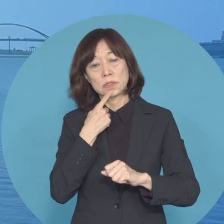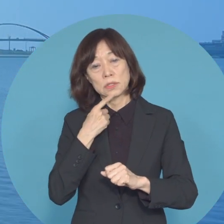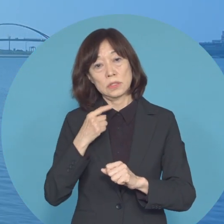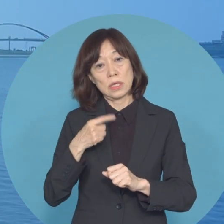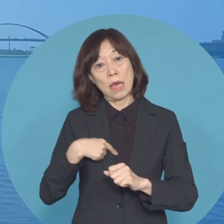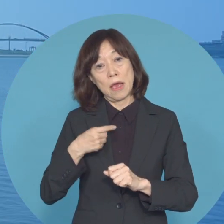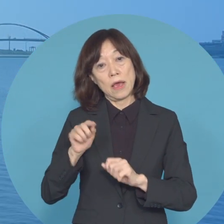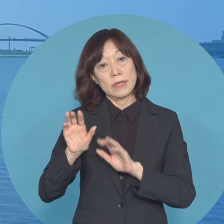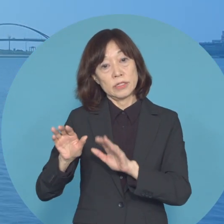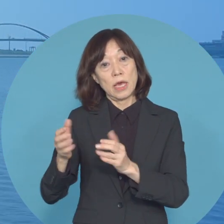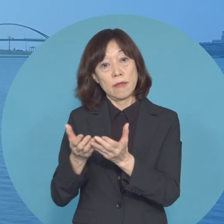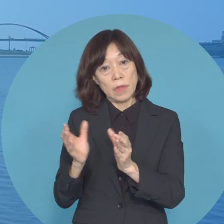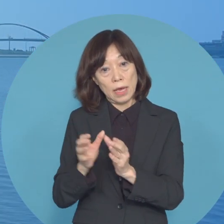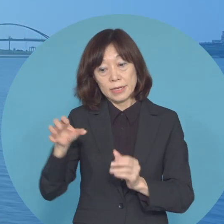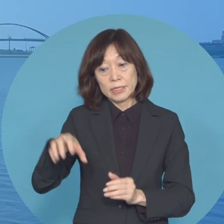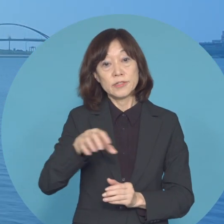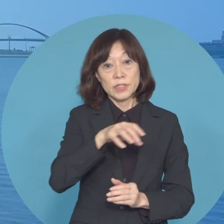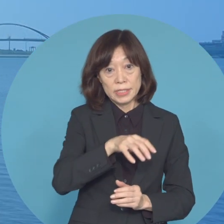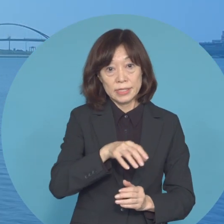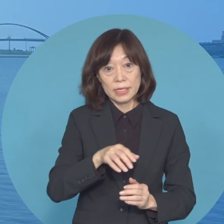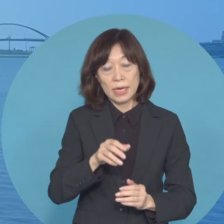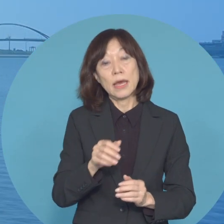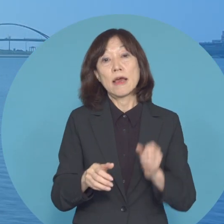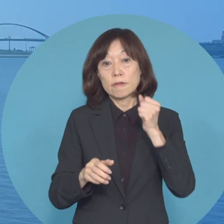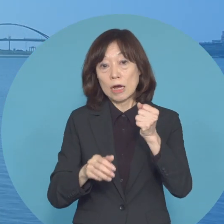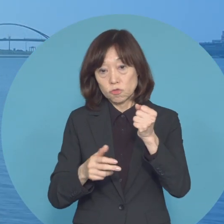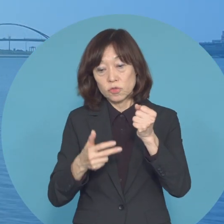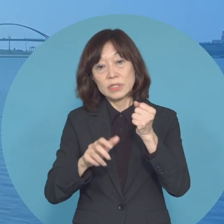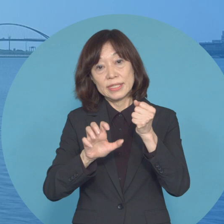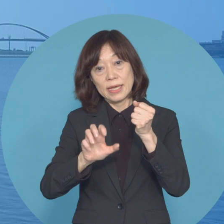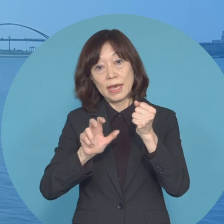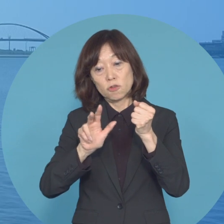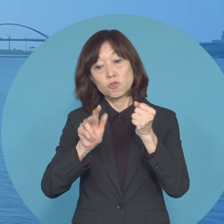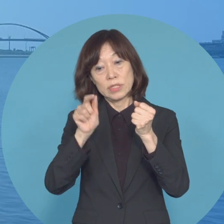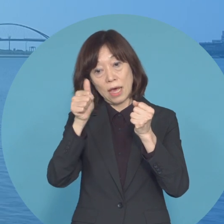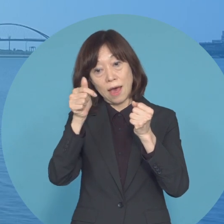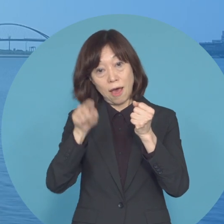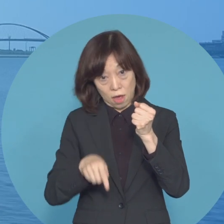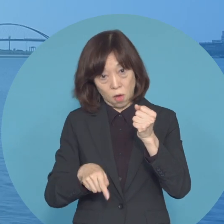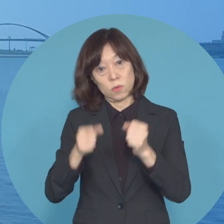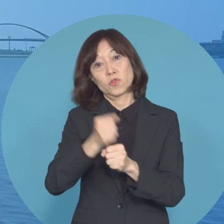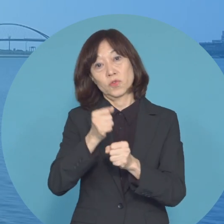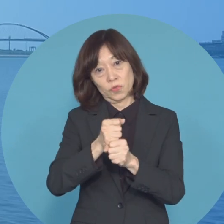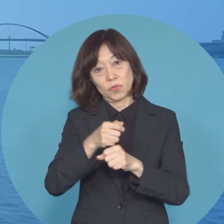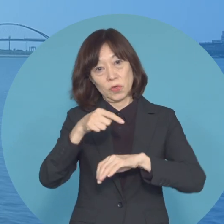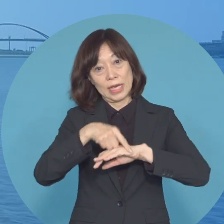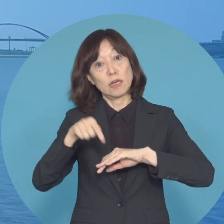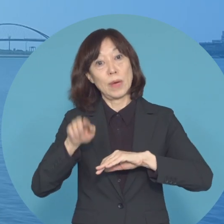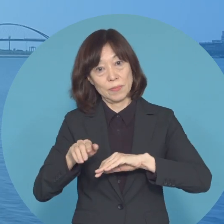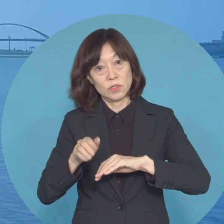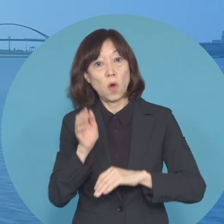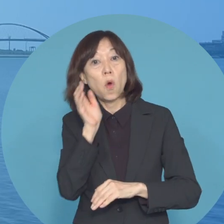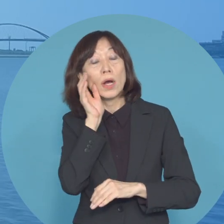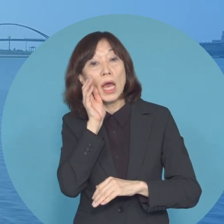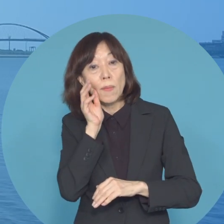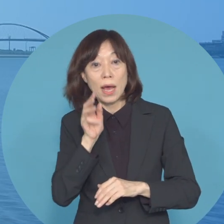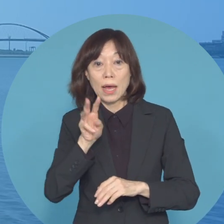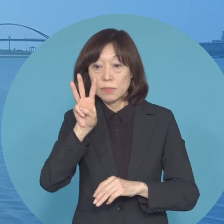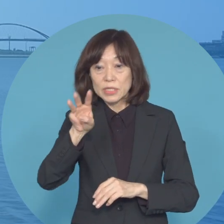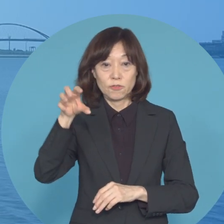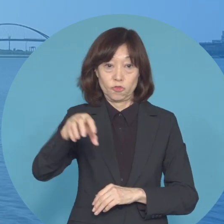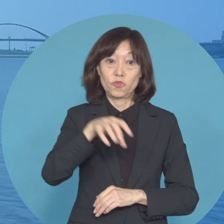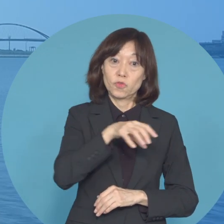衛隊基地に核シェルターを作る計画もあります。和歌山県内に3つある自衛隊基地